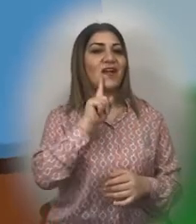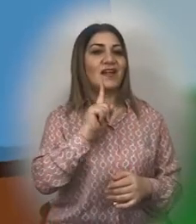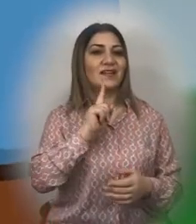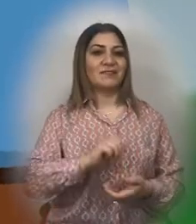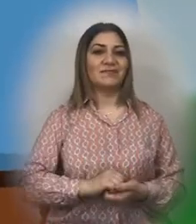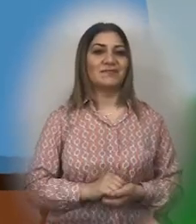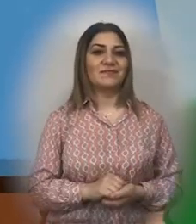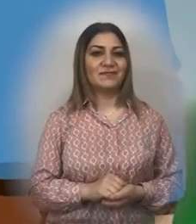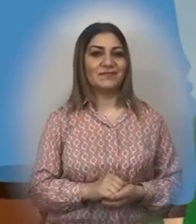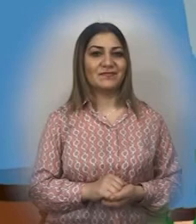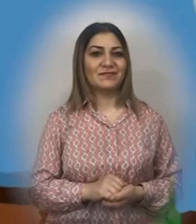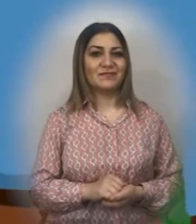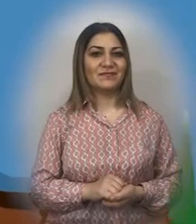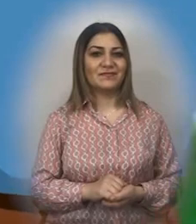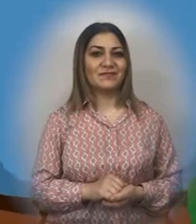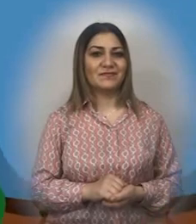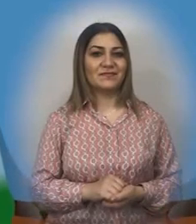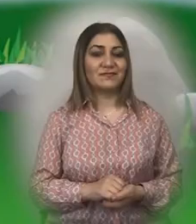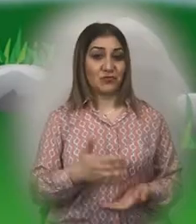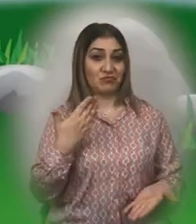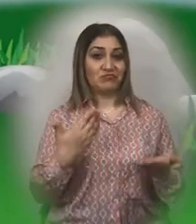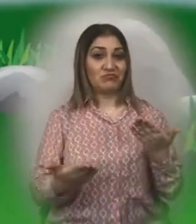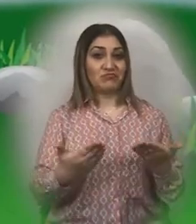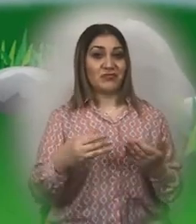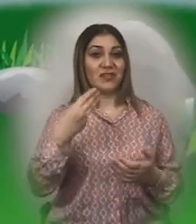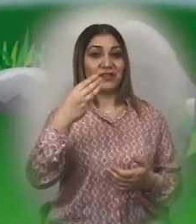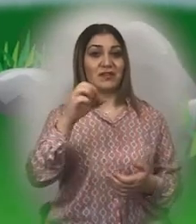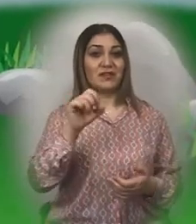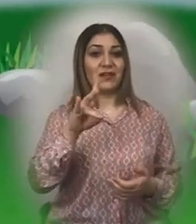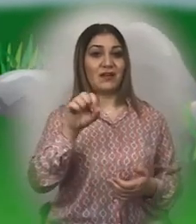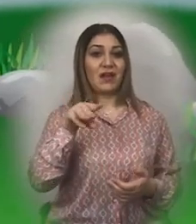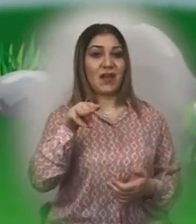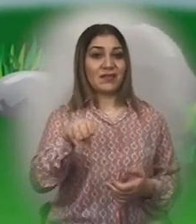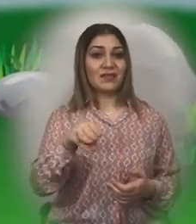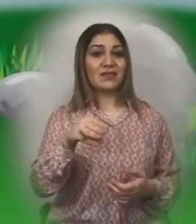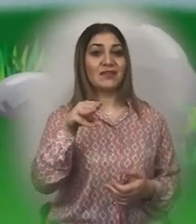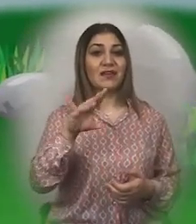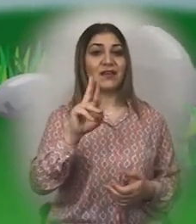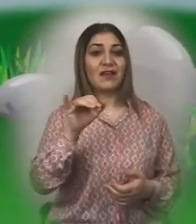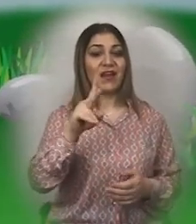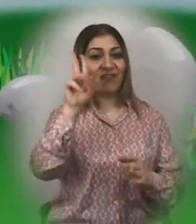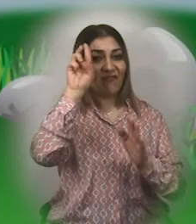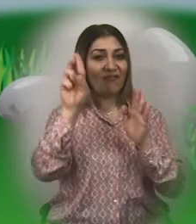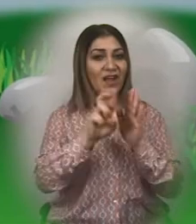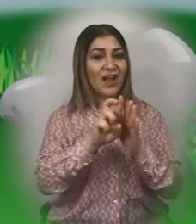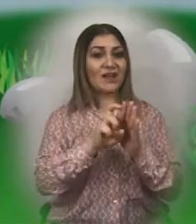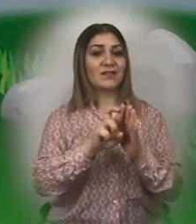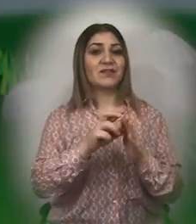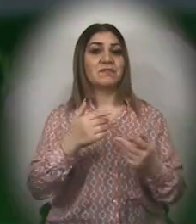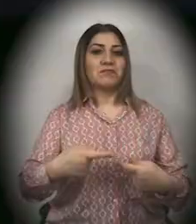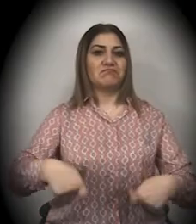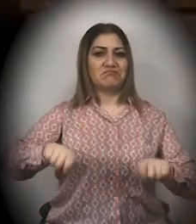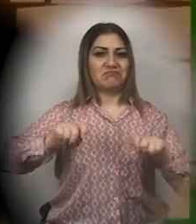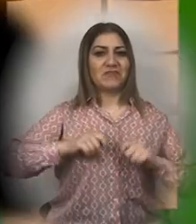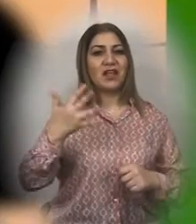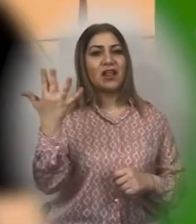պահպանենք, չփչացնենք, մաքուր պահենք։ Եվ երբ մեծանաք, փոխանցեք ձեր երեխաներին և թոռնիկներին, որ նրանք են